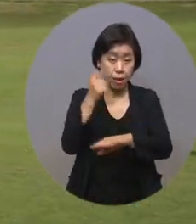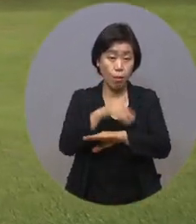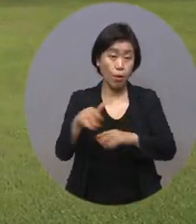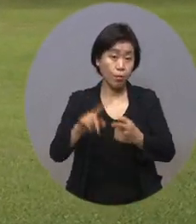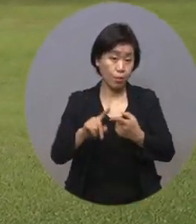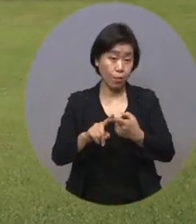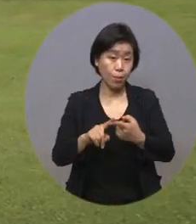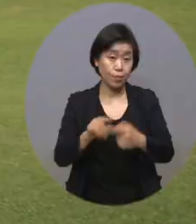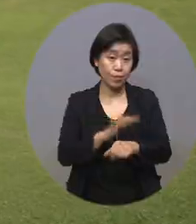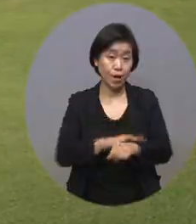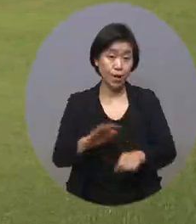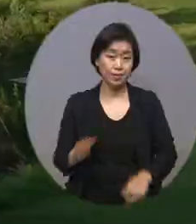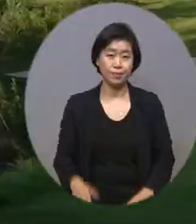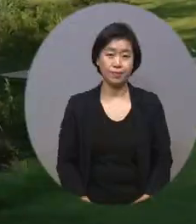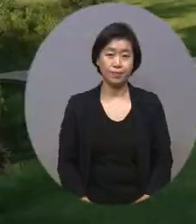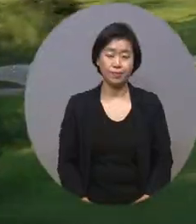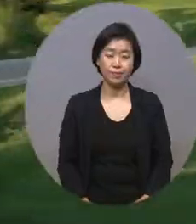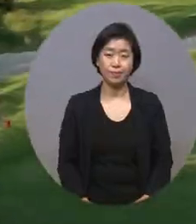보기.